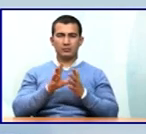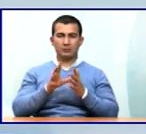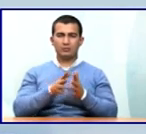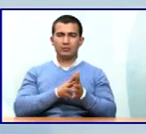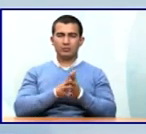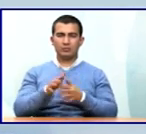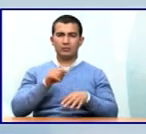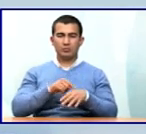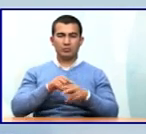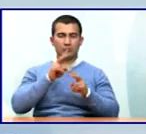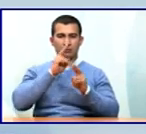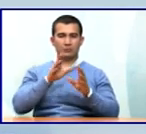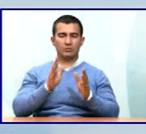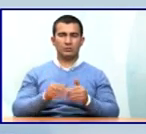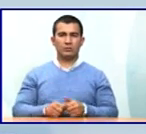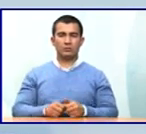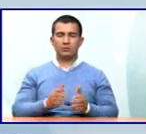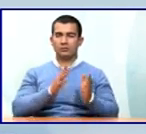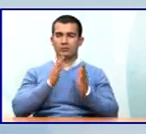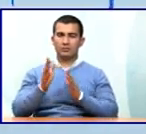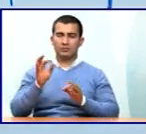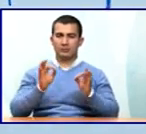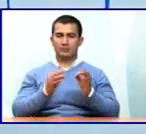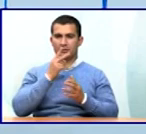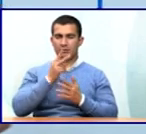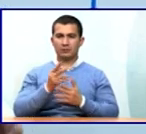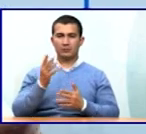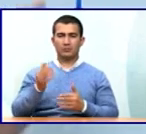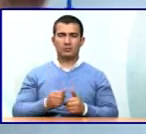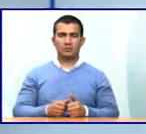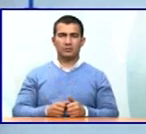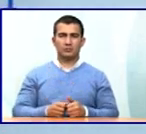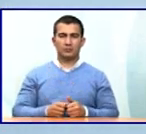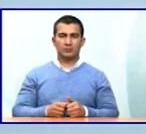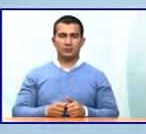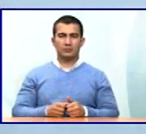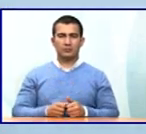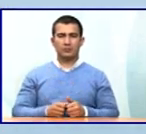ta'sirini belgilaydi. Keyingi sxemaga qarang. Keyingi sxemada